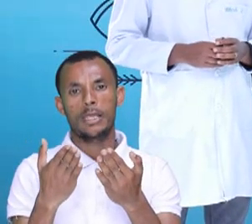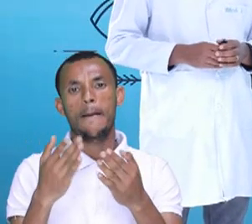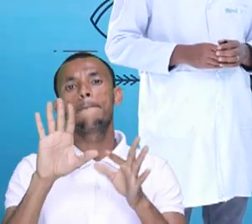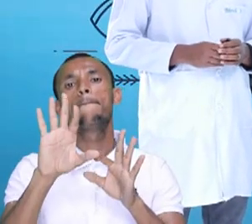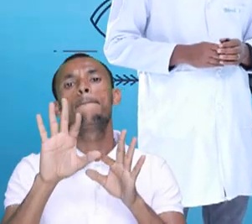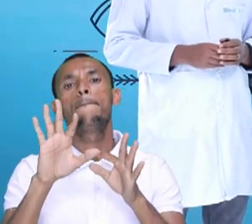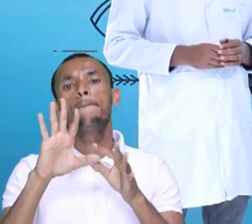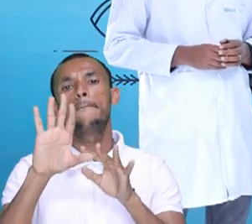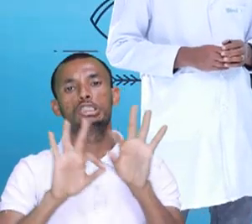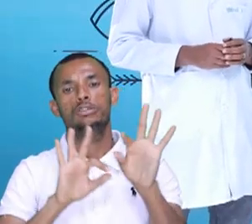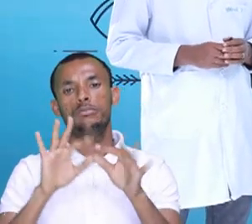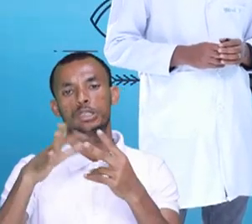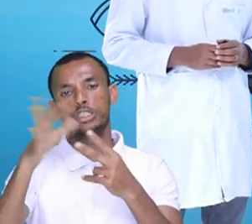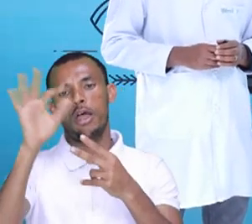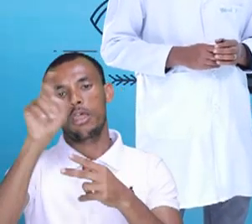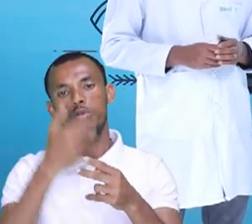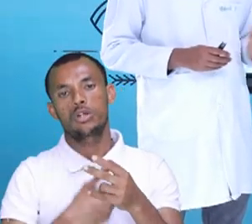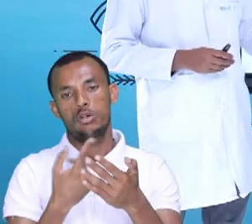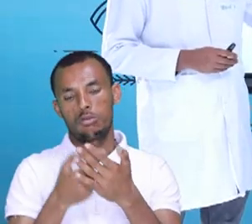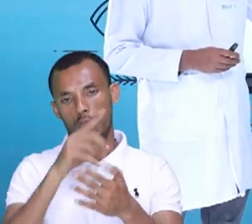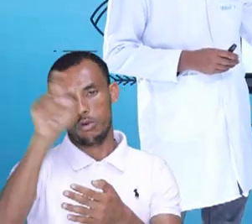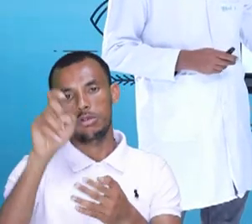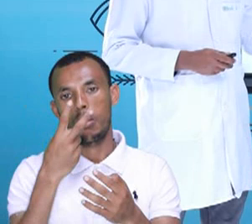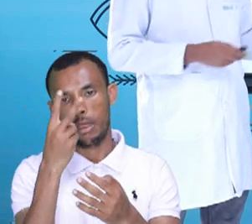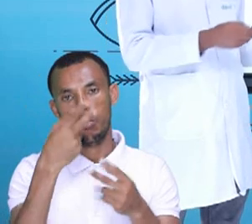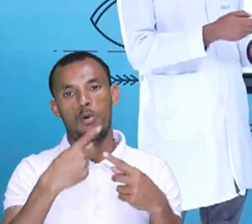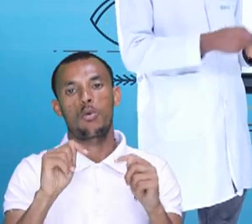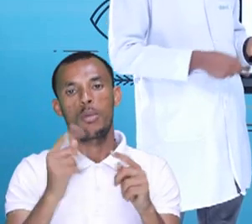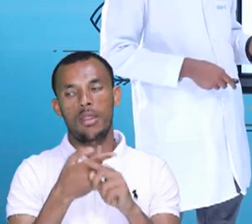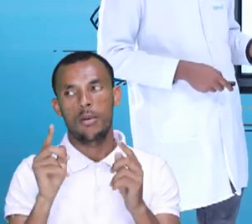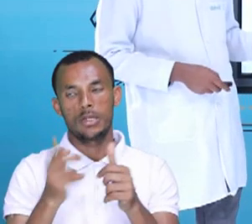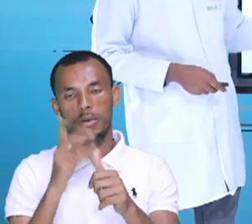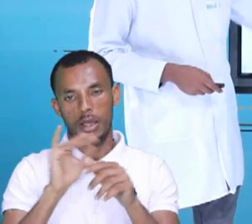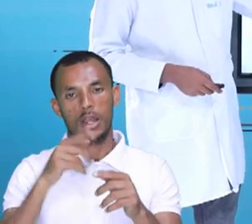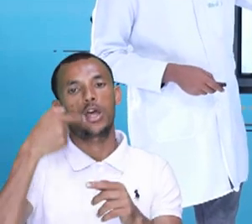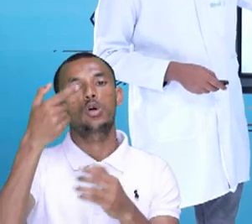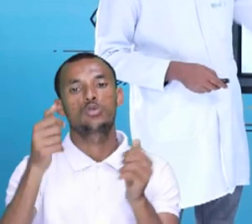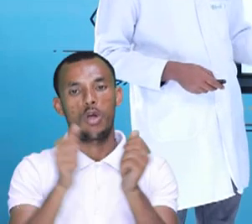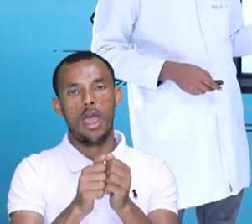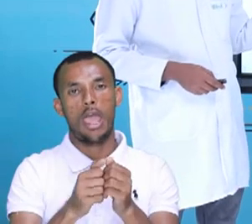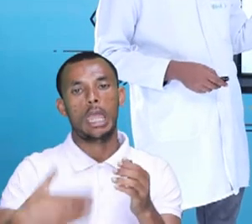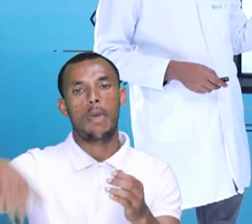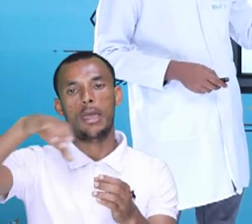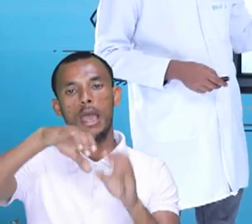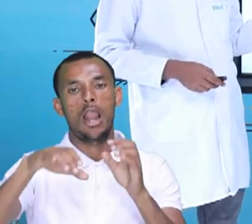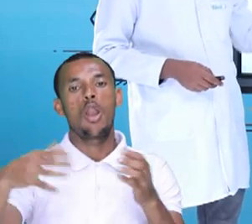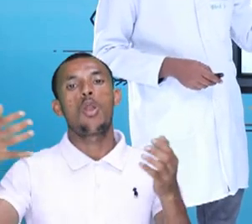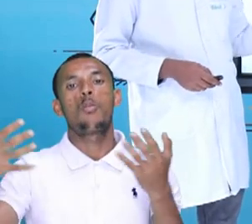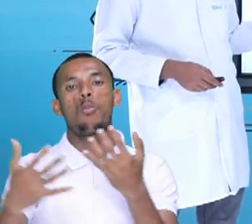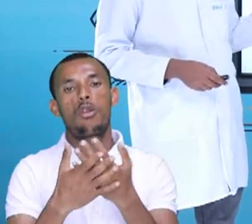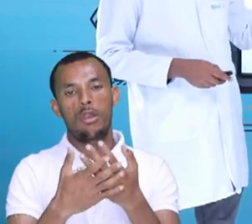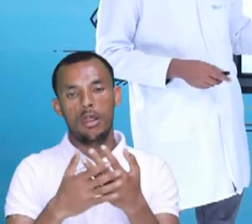ቾይስ የሆኑ ጥያቄዎች አሉ እነሱን ጥያቄዎች ለማየት ሞክሩ በተለይ ቅድም ከነገርኳችሁ ጋር ከኬሚካል ቦንዲንግ ቲዮሪ ጋር